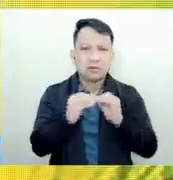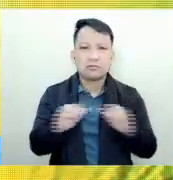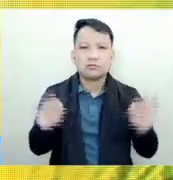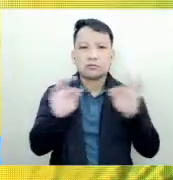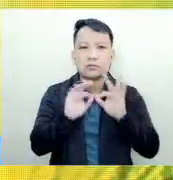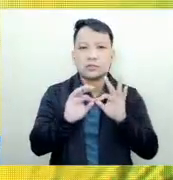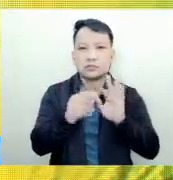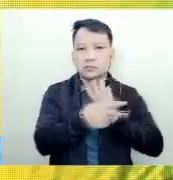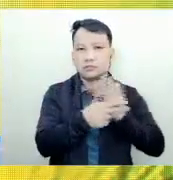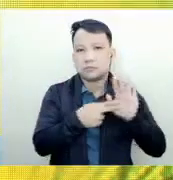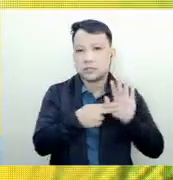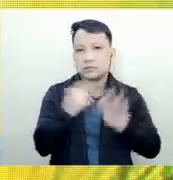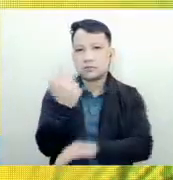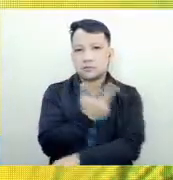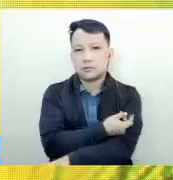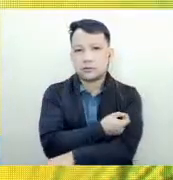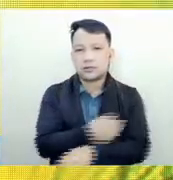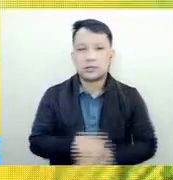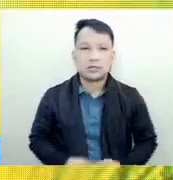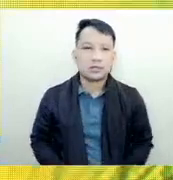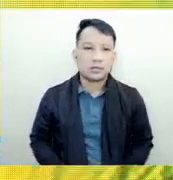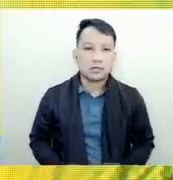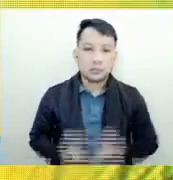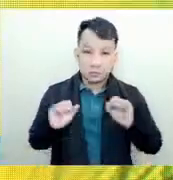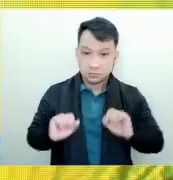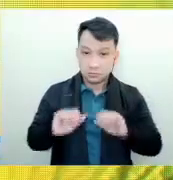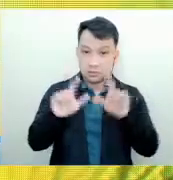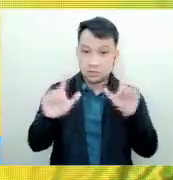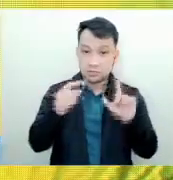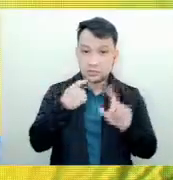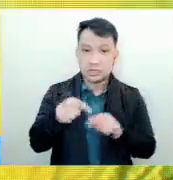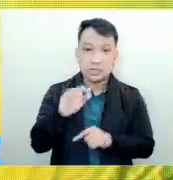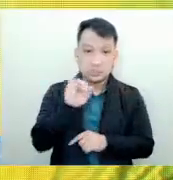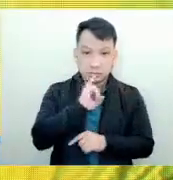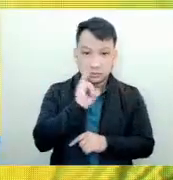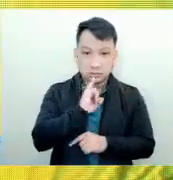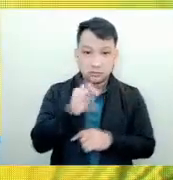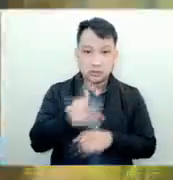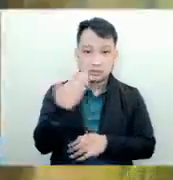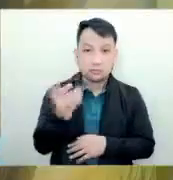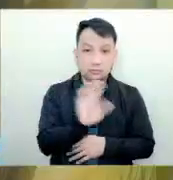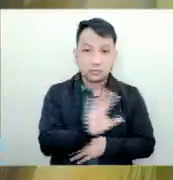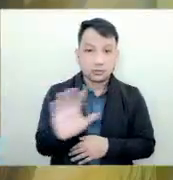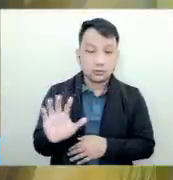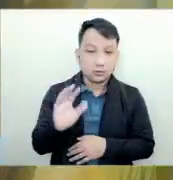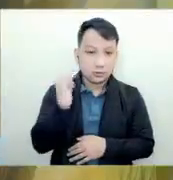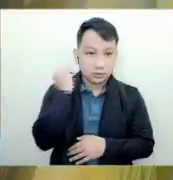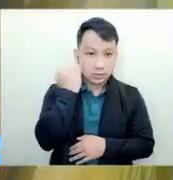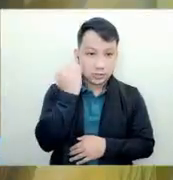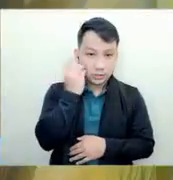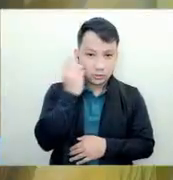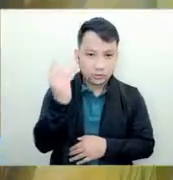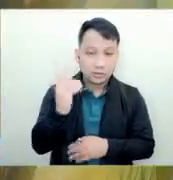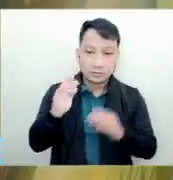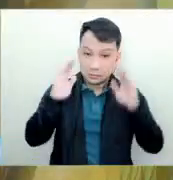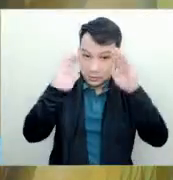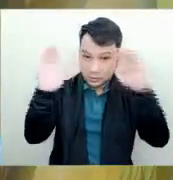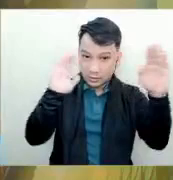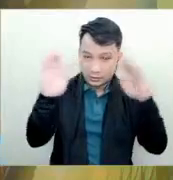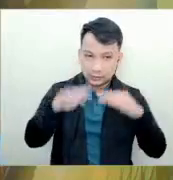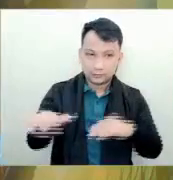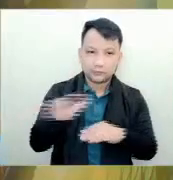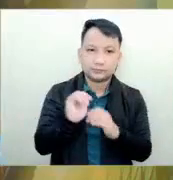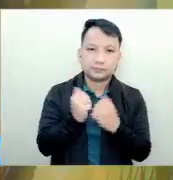bakunang ituturok sa kanila. Live mula sa Iloilo City, nasa frontline na balita si Jenny Dongon. Jenny, hi! Kamusta dyan?